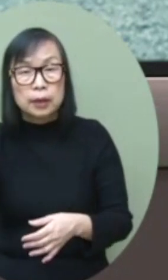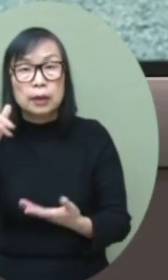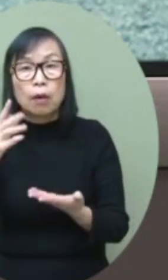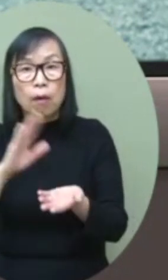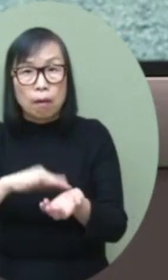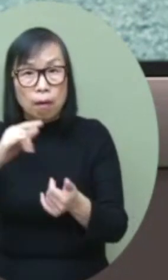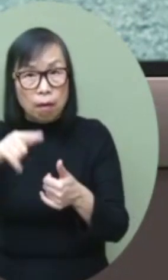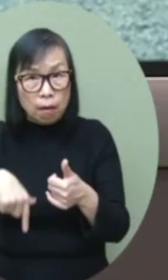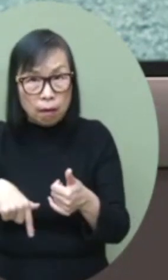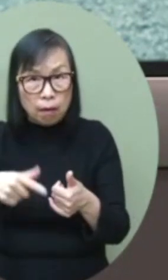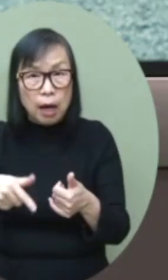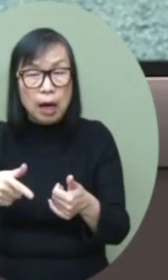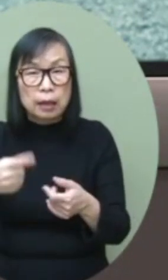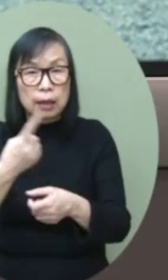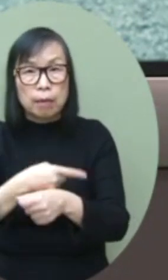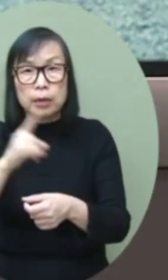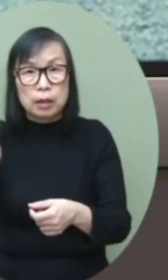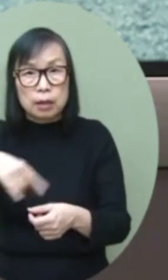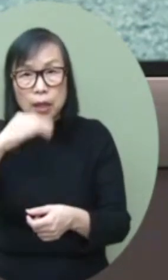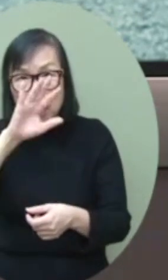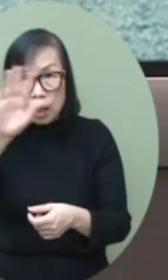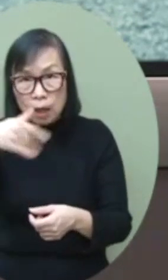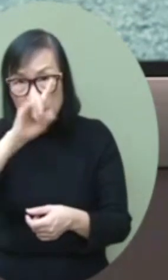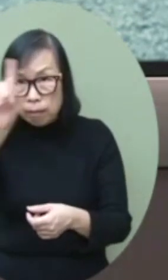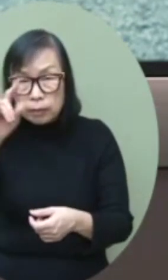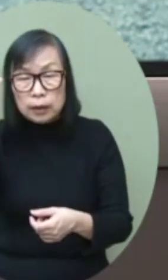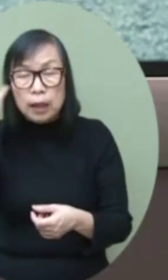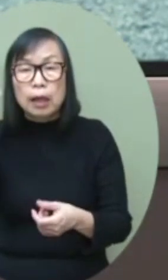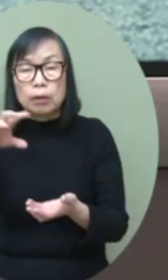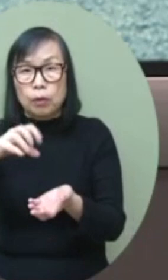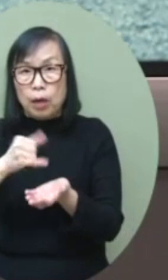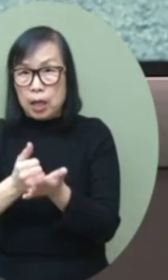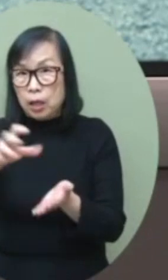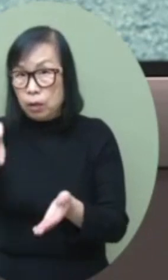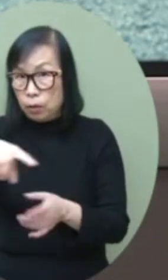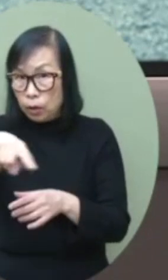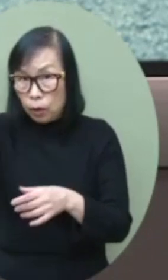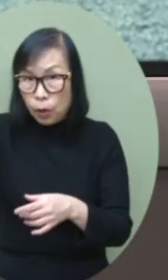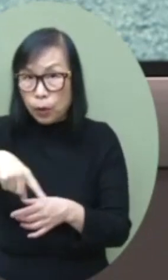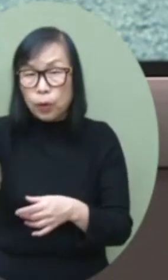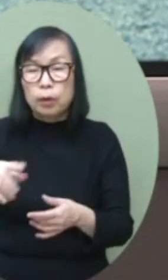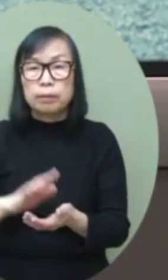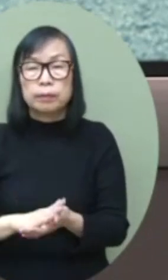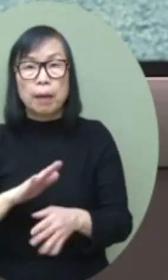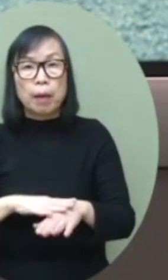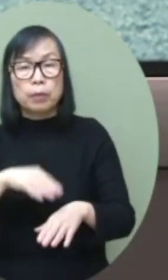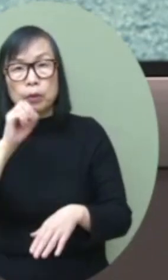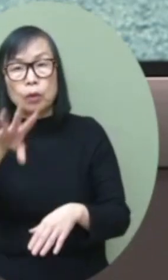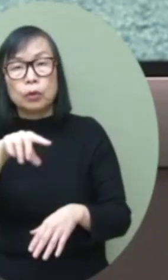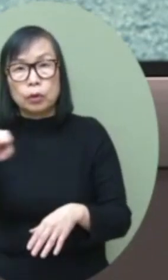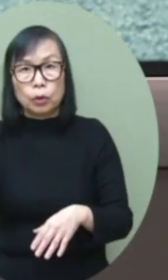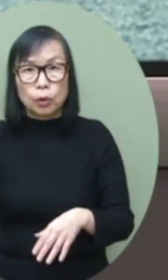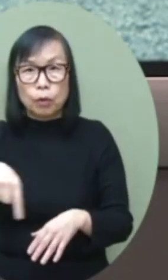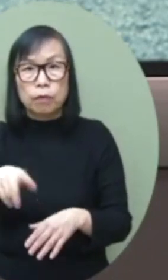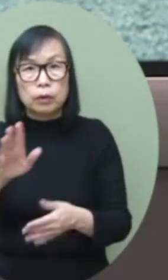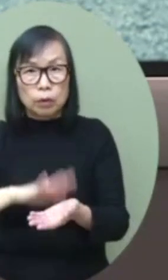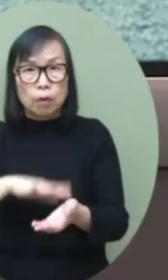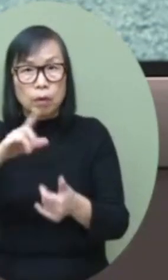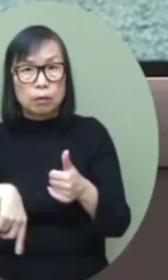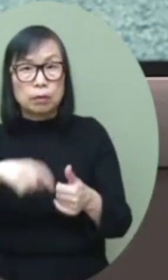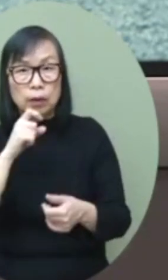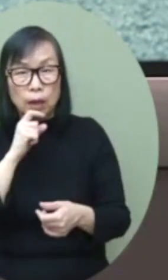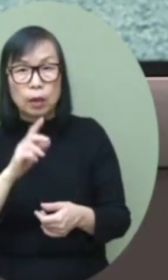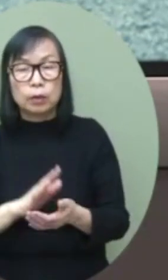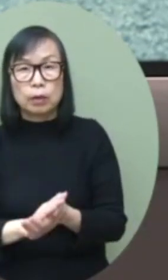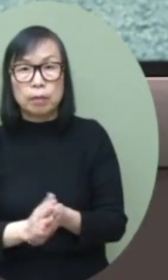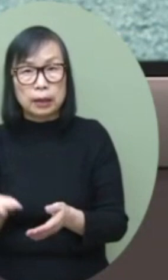喺嗰、那個即係暫時揾唔到源頭嘅個案喺各區啦嚇。即係我頭先都講咗有啲區分。都是有些個案，咁加埋以